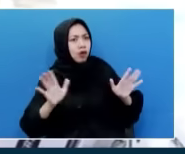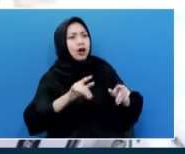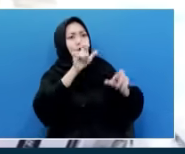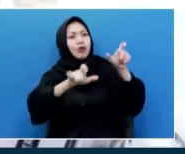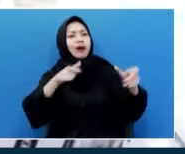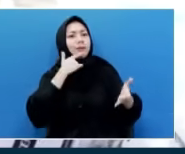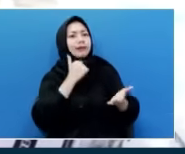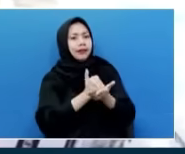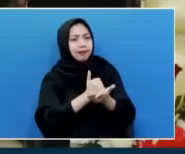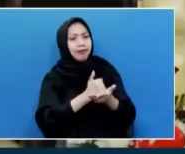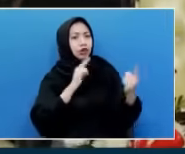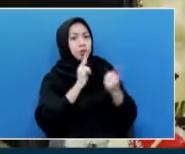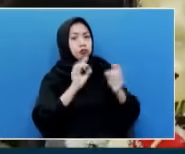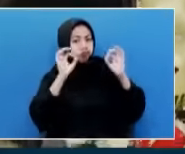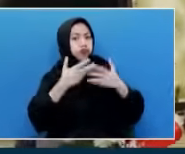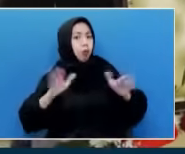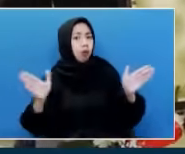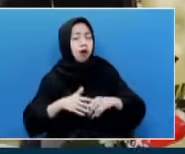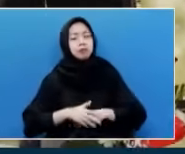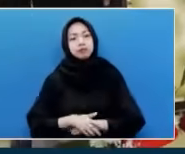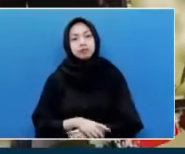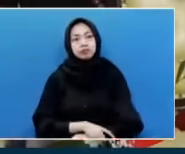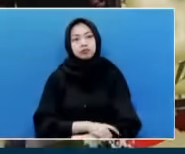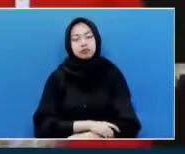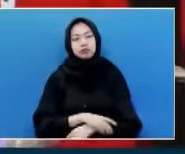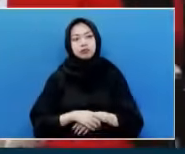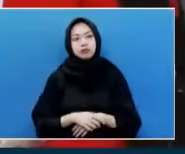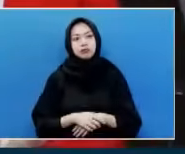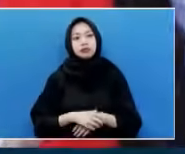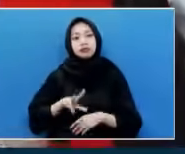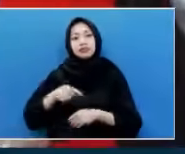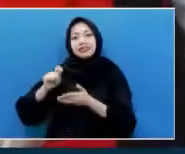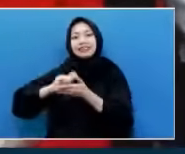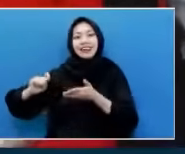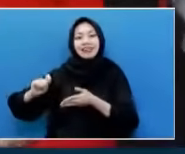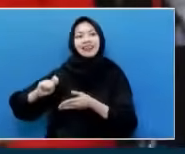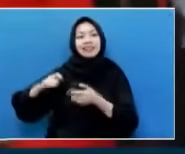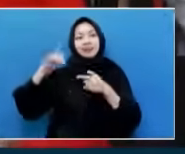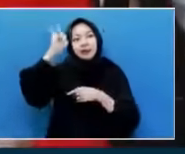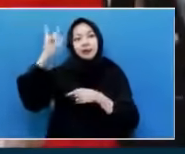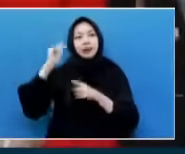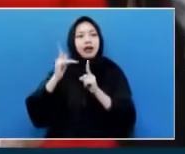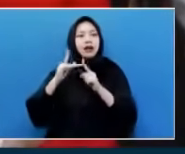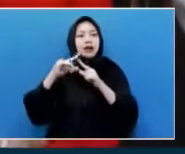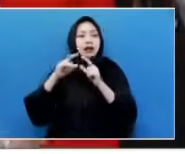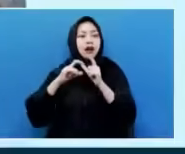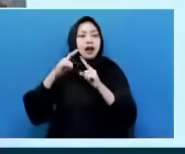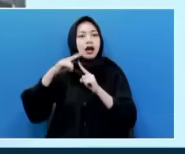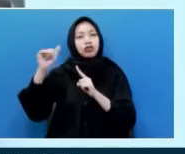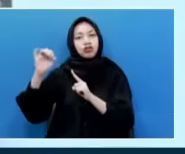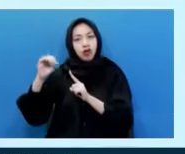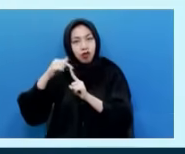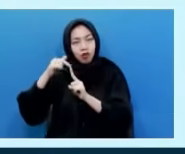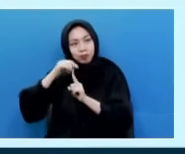dengan semua tokoh-tokoh bangsa serupa juga muncul dari Sekjen PDIP hasto Kristianto yang membantah kabar